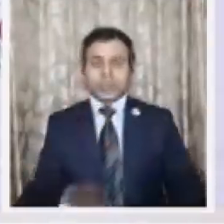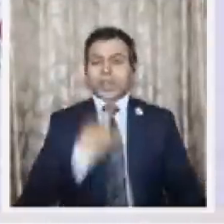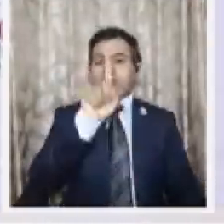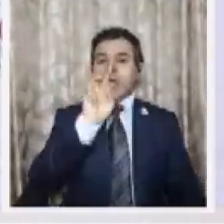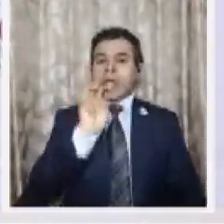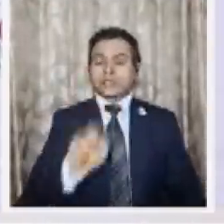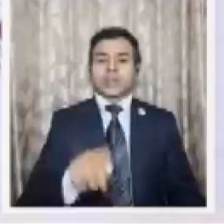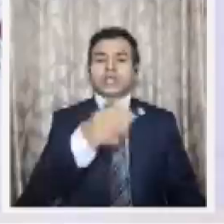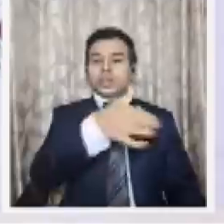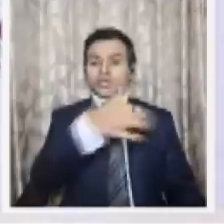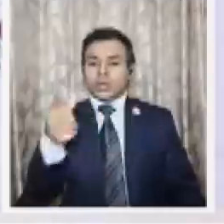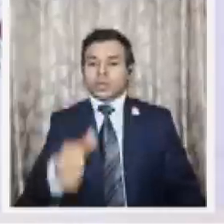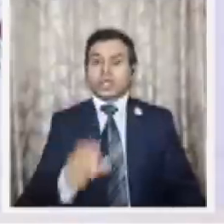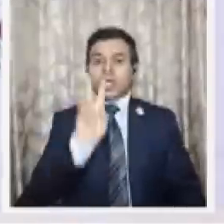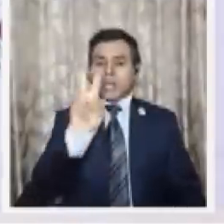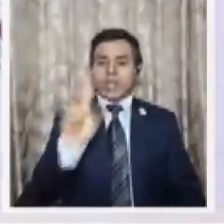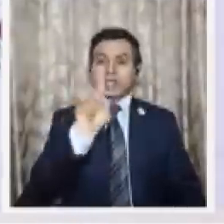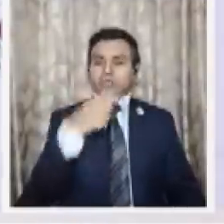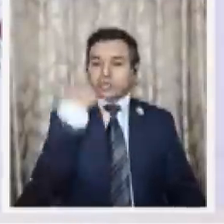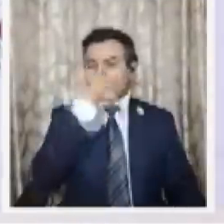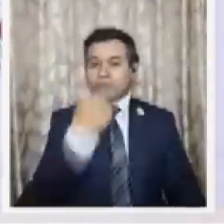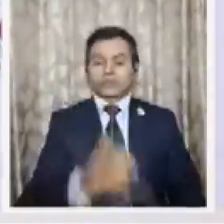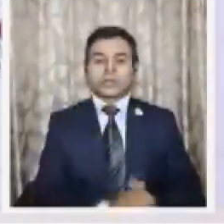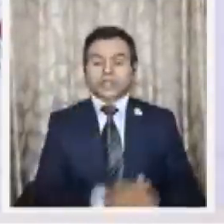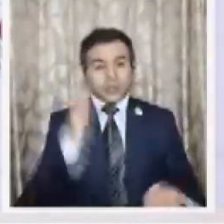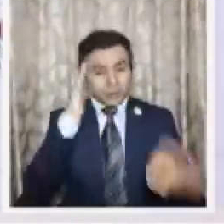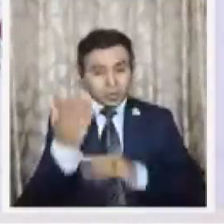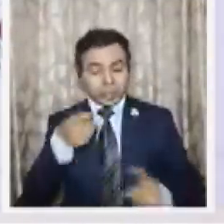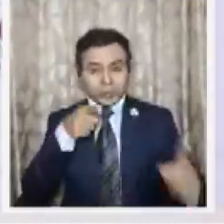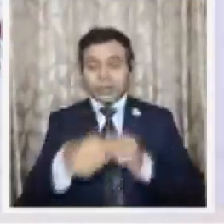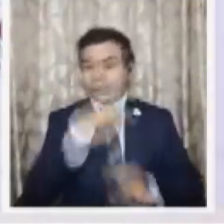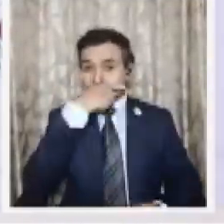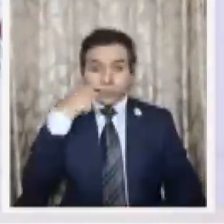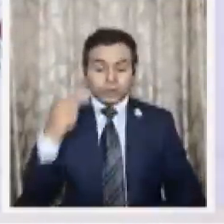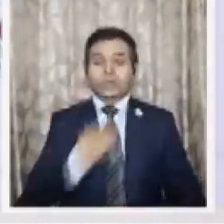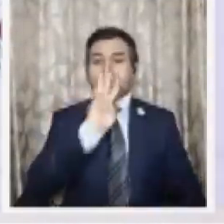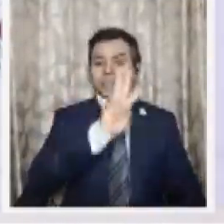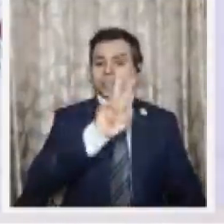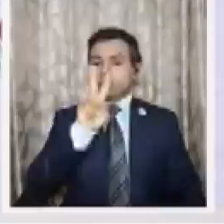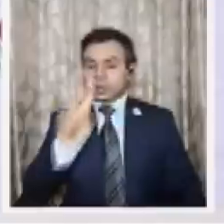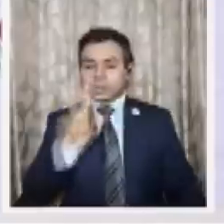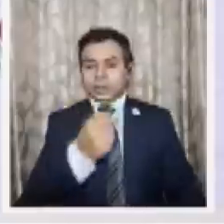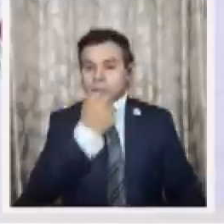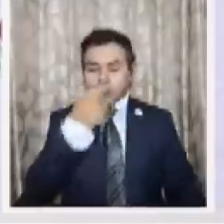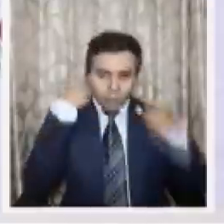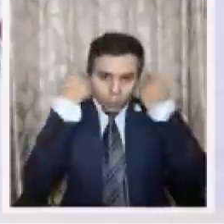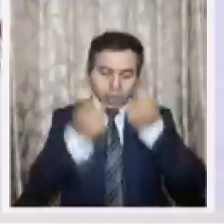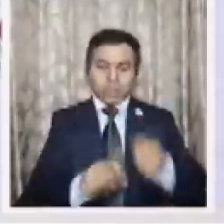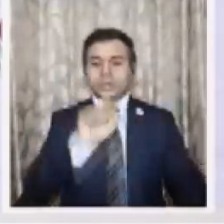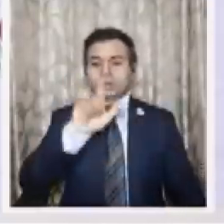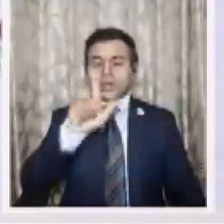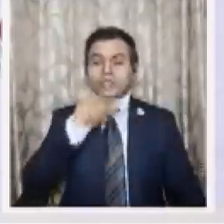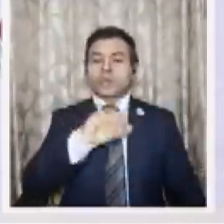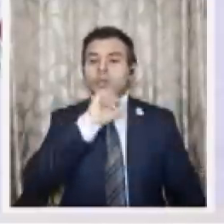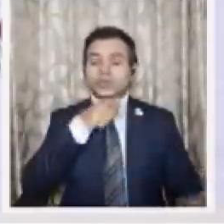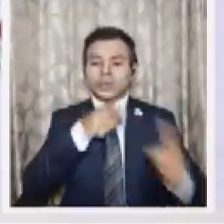যারা মৃত্যুবরণ করেছেন তাদের মধ্যে পুরুষ 32 জন, নারী 7 জন। বয়স বিভাজনে 21 থেকে 30 2 জন,